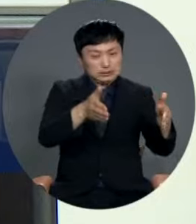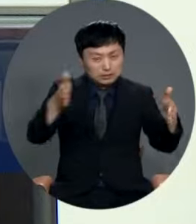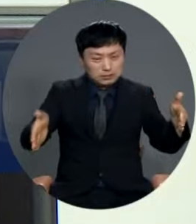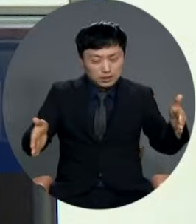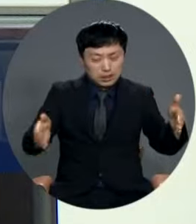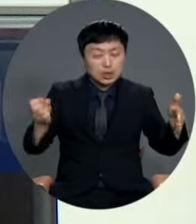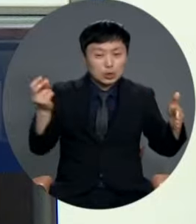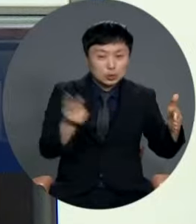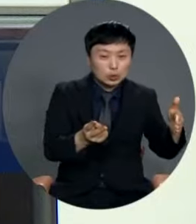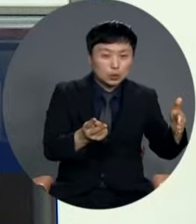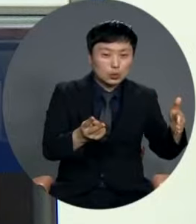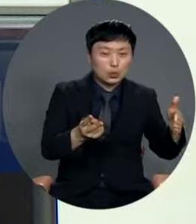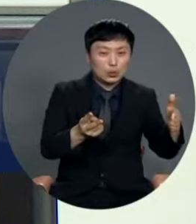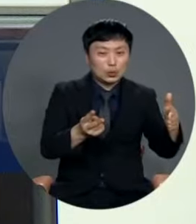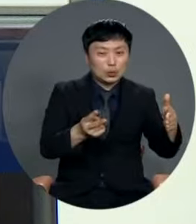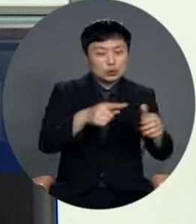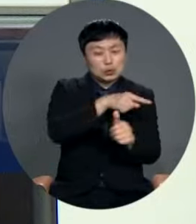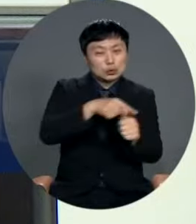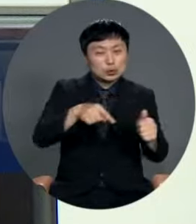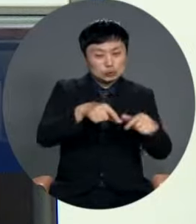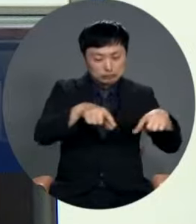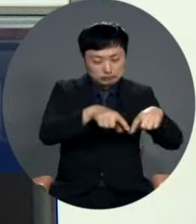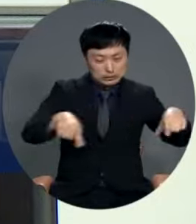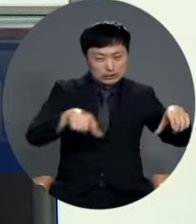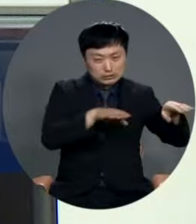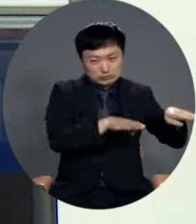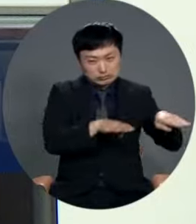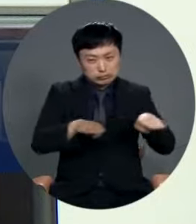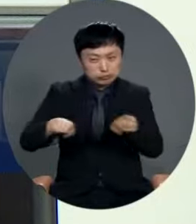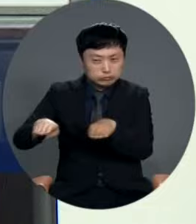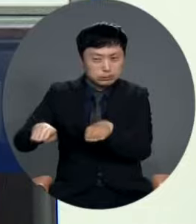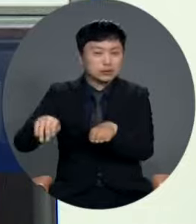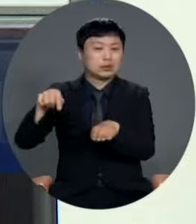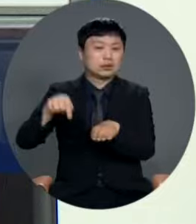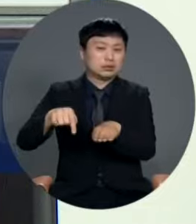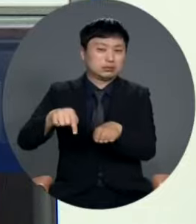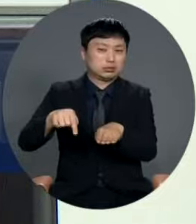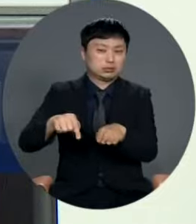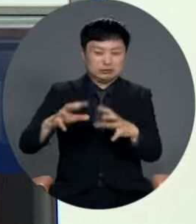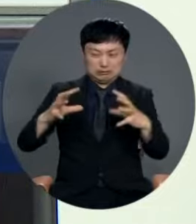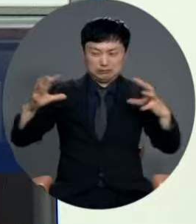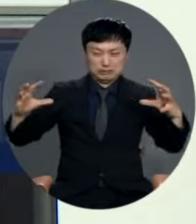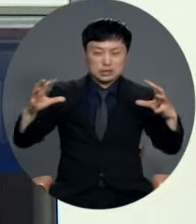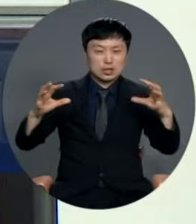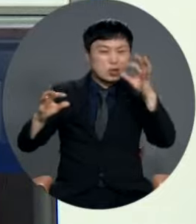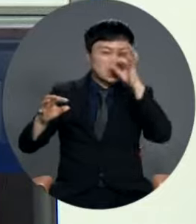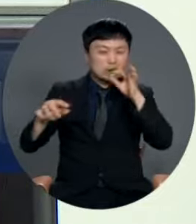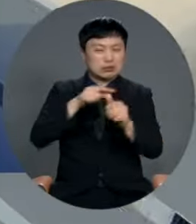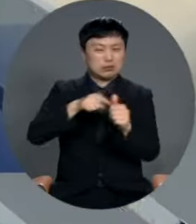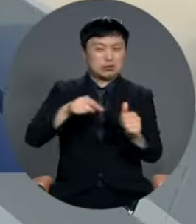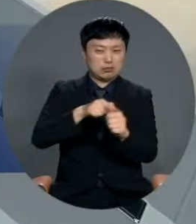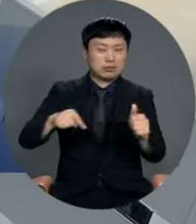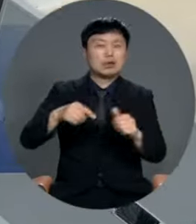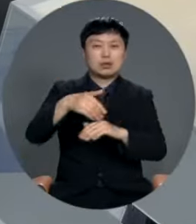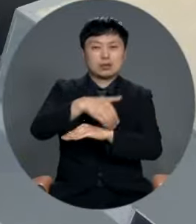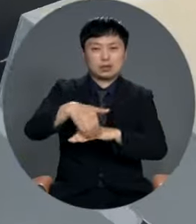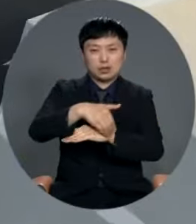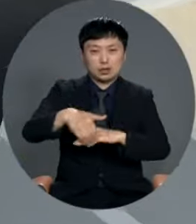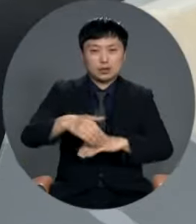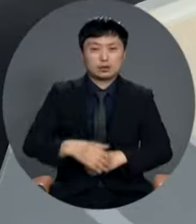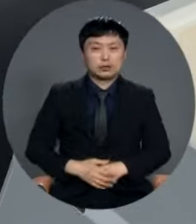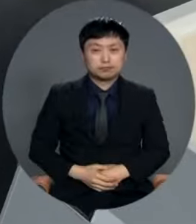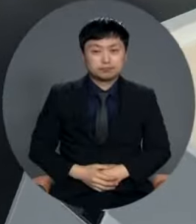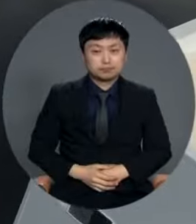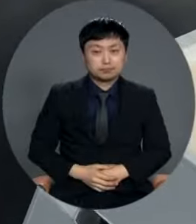또 일부는 그 기존 라인을 상승시켜서 모돈을 다 처리할 수 있도록 그렇게 지금 계획을 잡고 있습니다. 예상